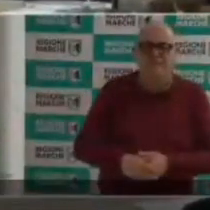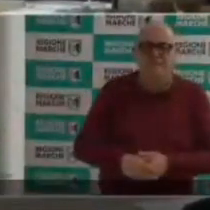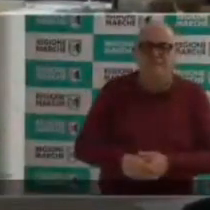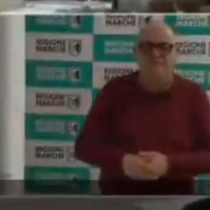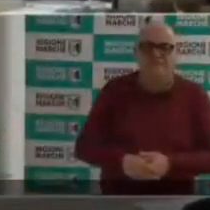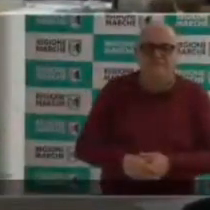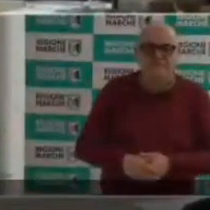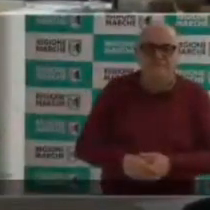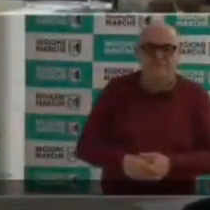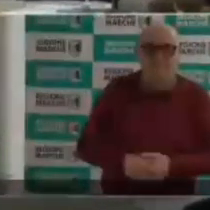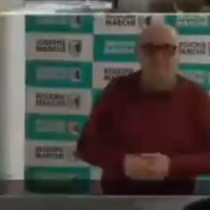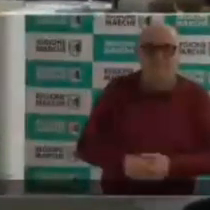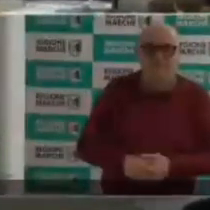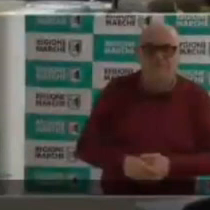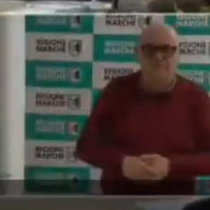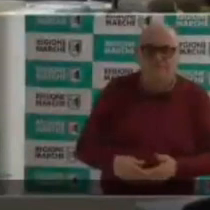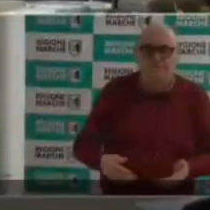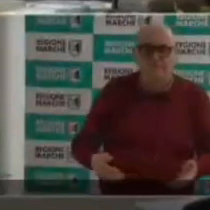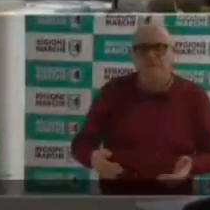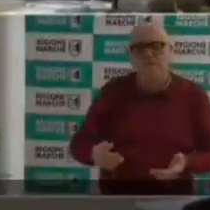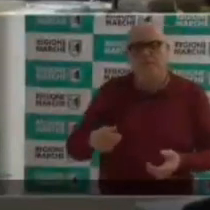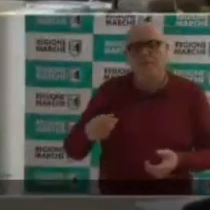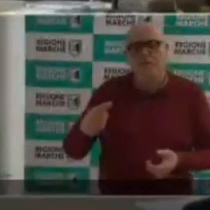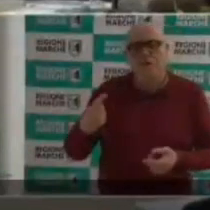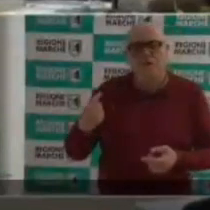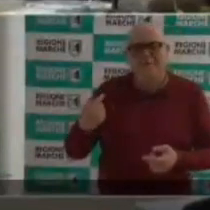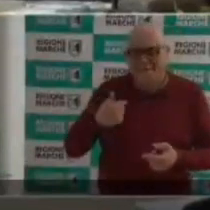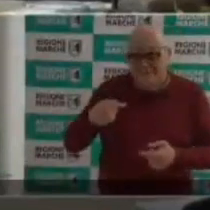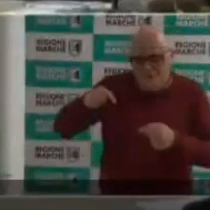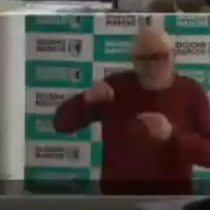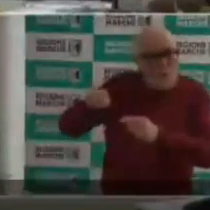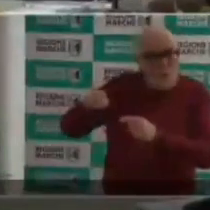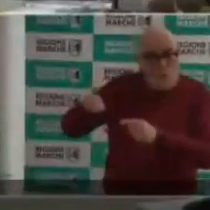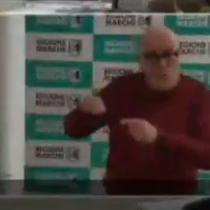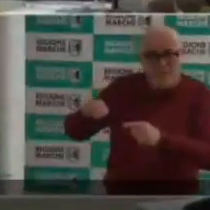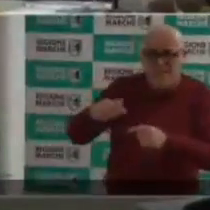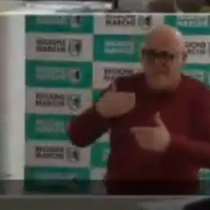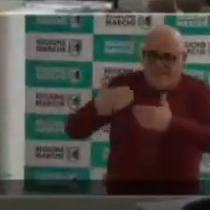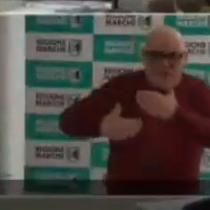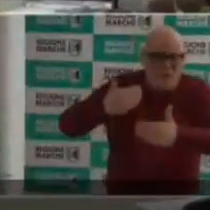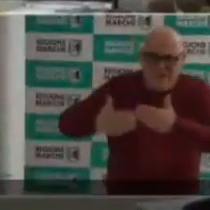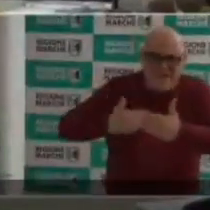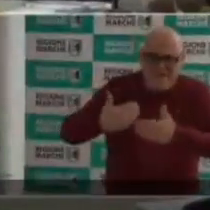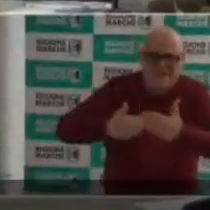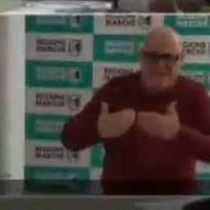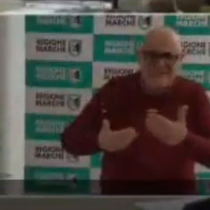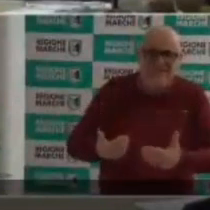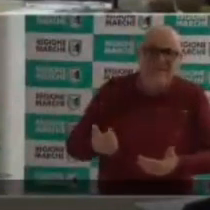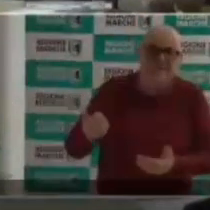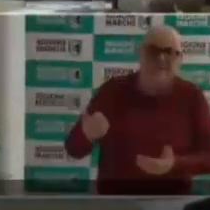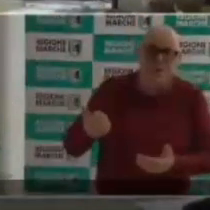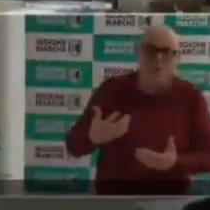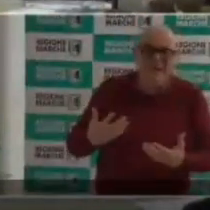però diciamo 20-30 anni, in realtà lui è un pioniere. Lui ha sempre messo insieme il mondo ambientalista associativo